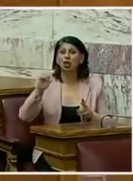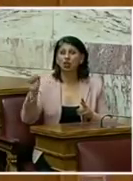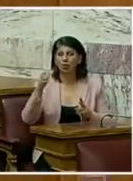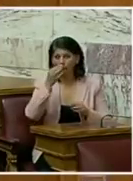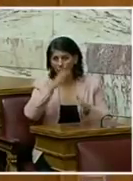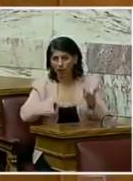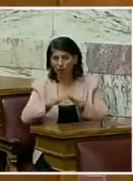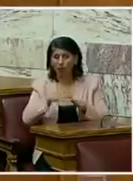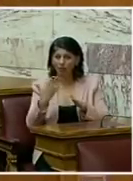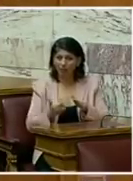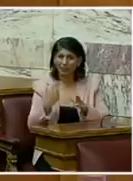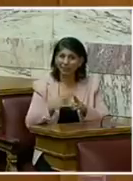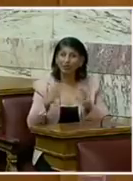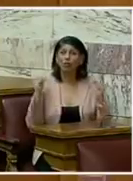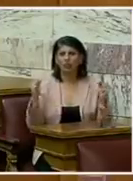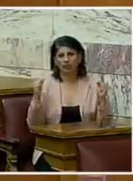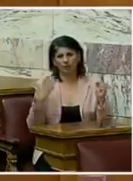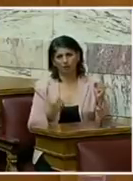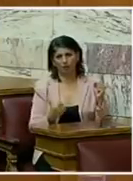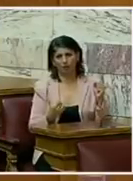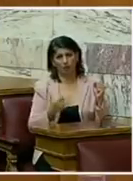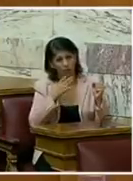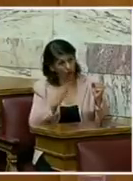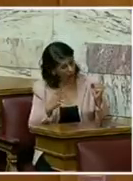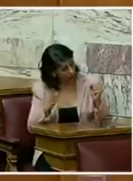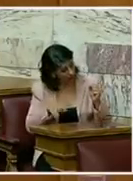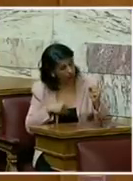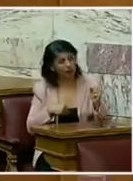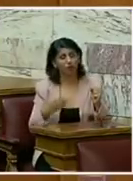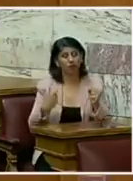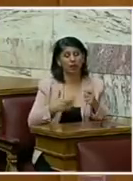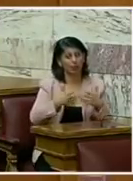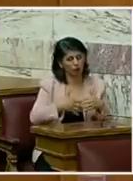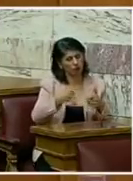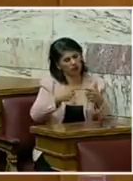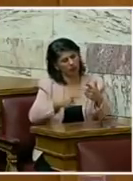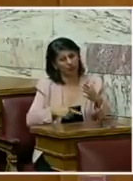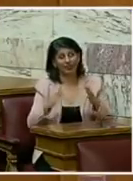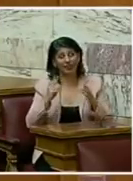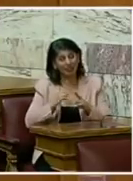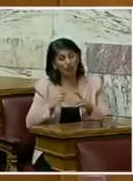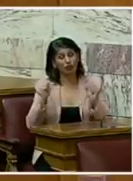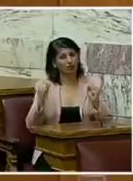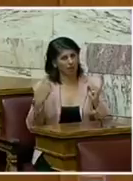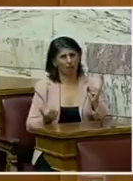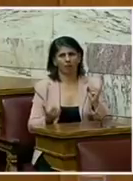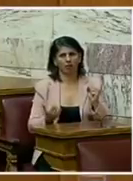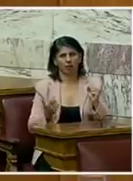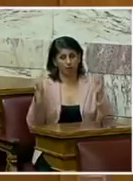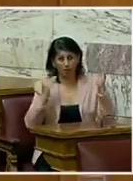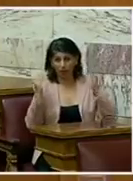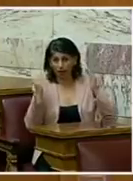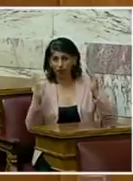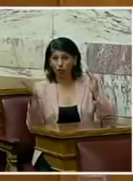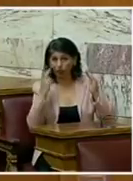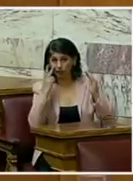υπάρχει, υπάρχει κυρίως στην υγεία. Αφού δέχεται ότι υπάρχει στα άλλα επίπεδα, εξοπλιστικά κλπ. Και αναρωτιέται, όταν είδα